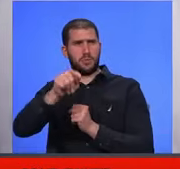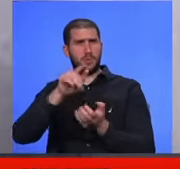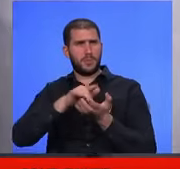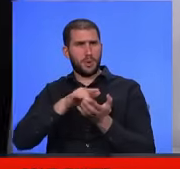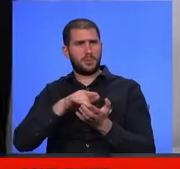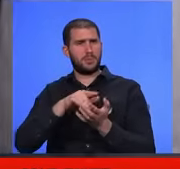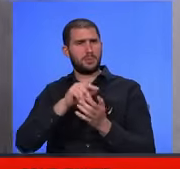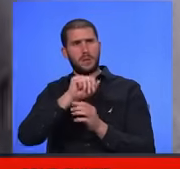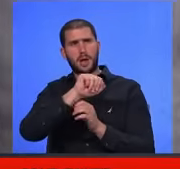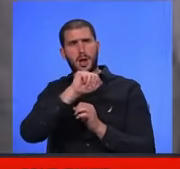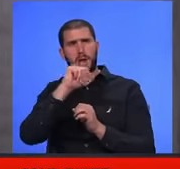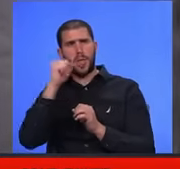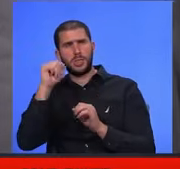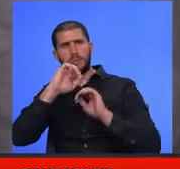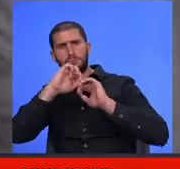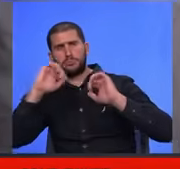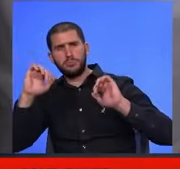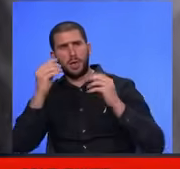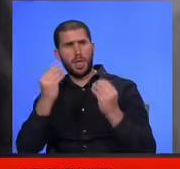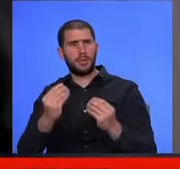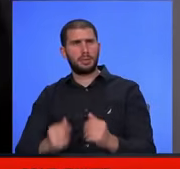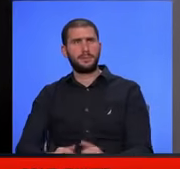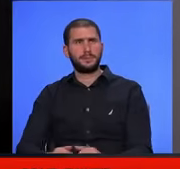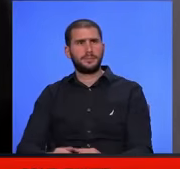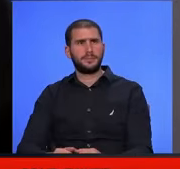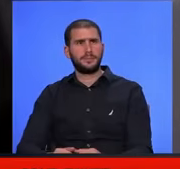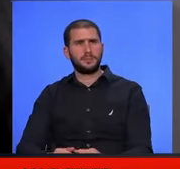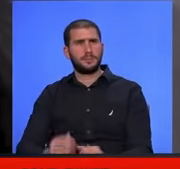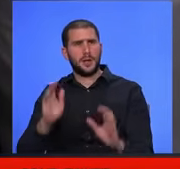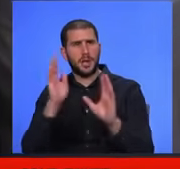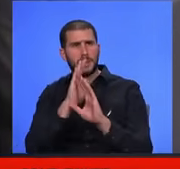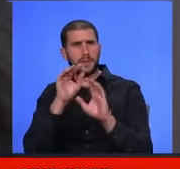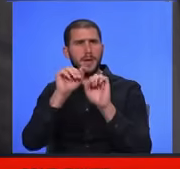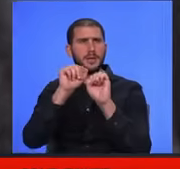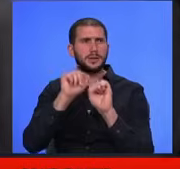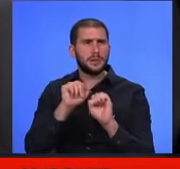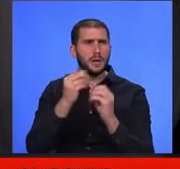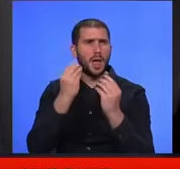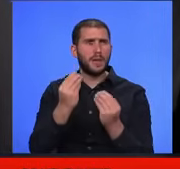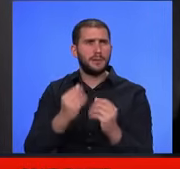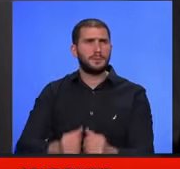อนอยู่ตรงนี้ใช่ไหมครับแล้วก็ฮามาสบุกมาฉันก็ค่อยๆเปิดประตู